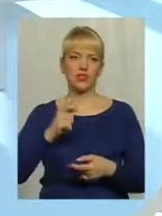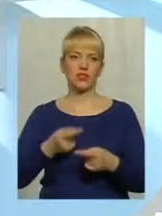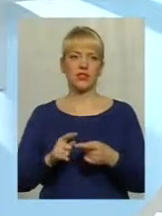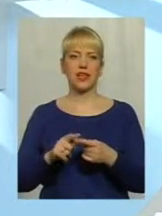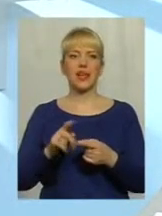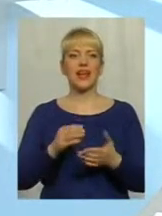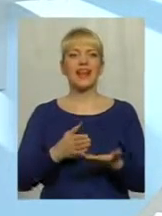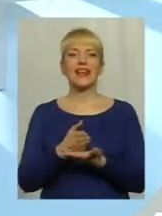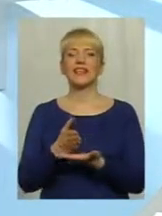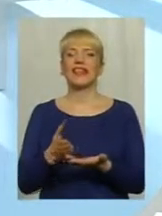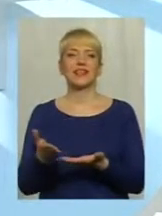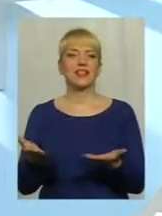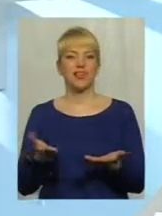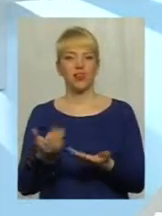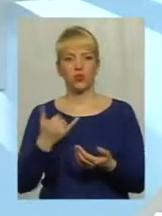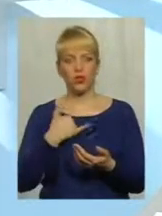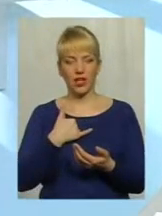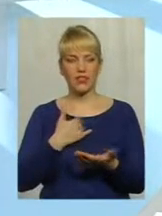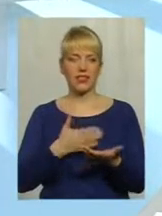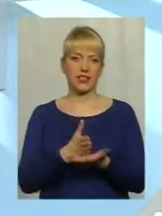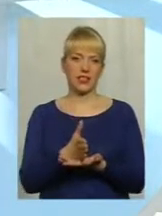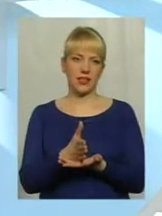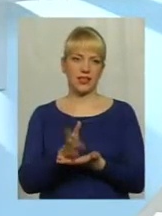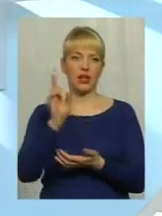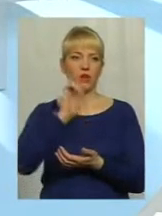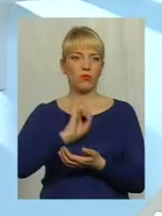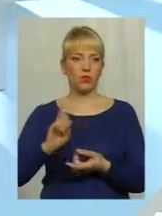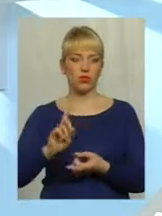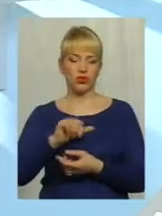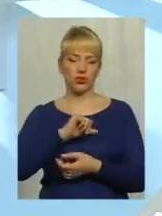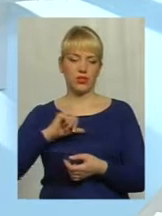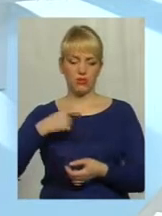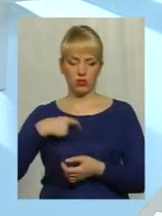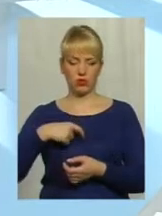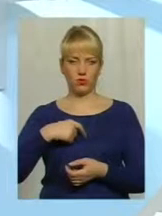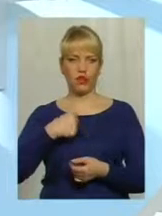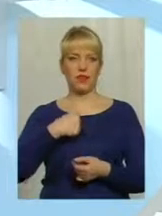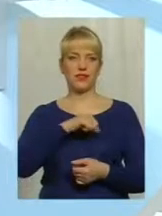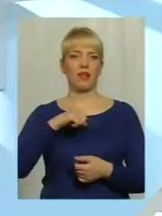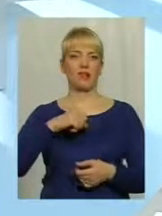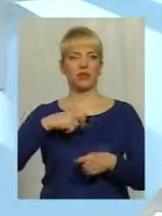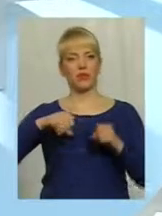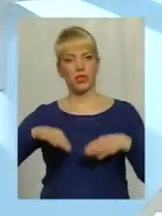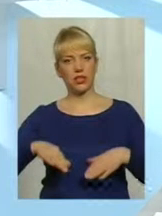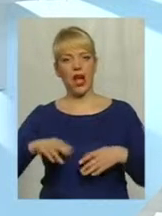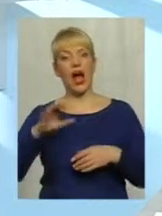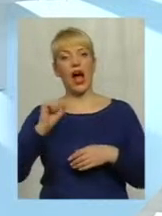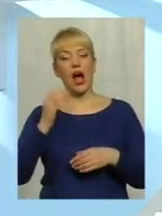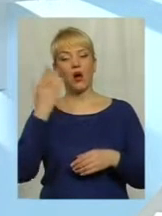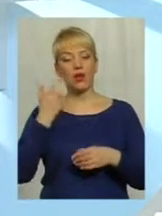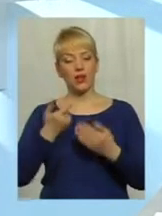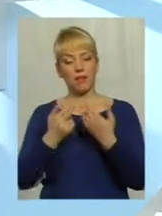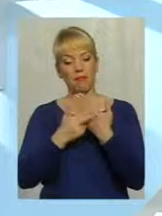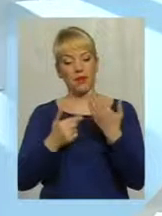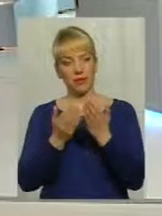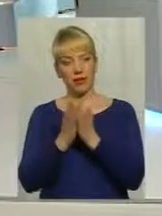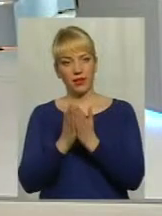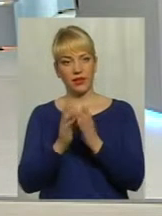Но критерії які? У нас критерії, поки що кожен сам в собі, я в собі критерій. А коли так Біблія пише,